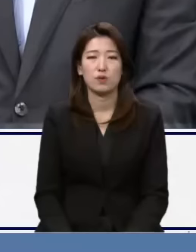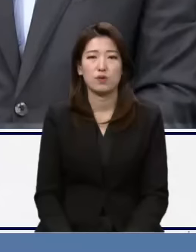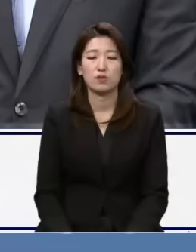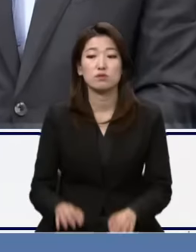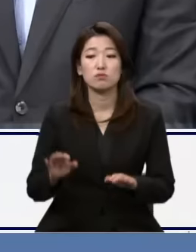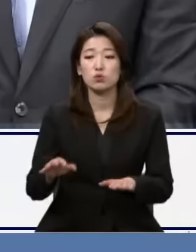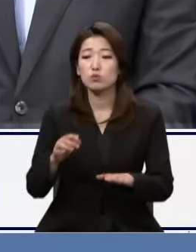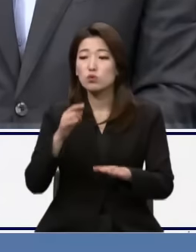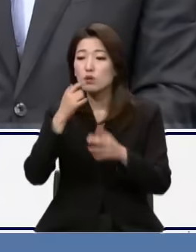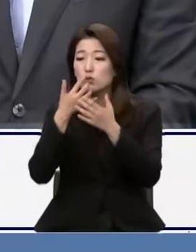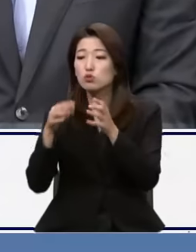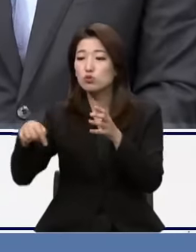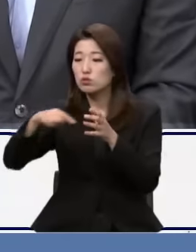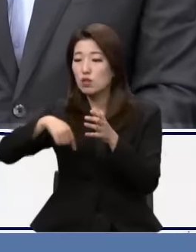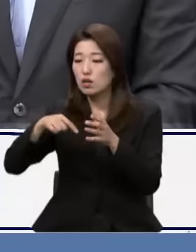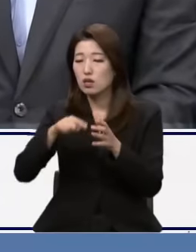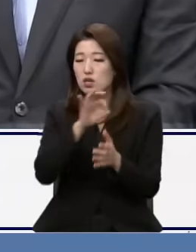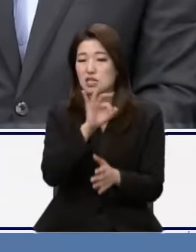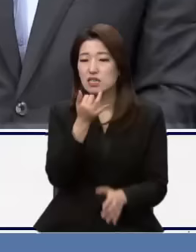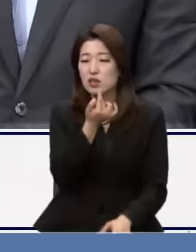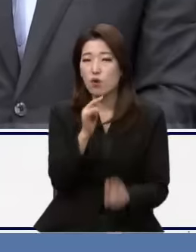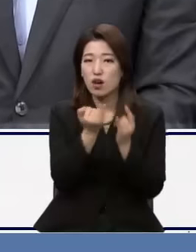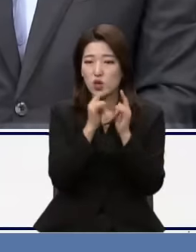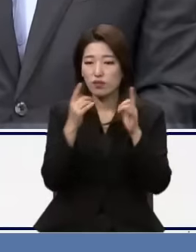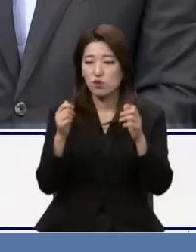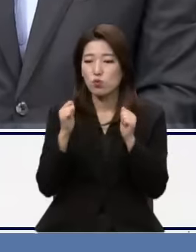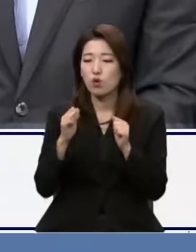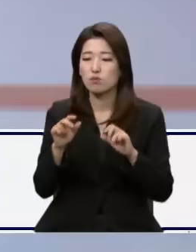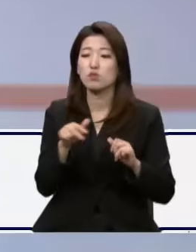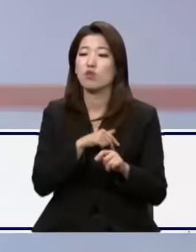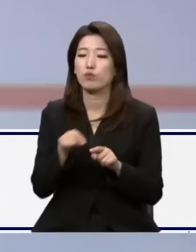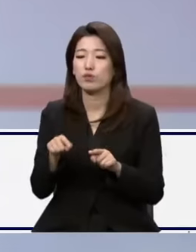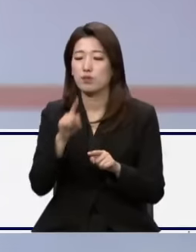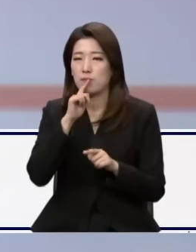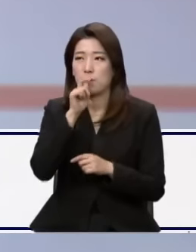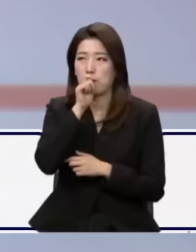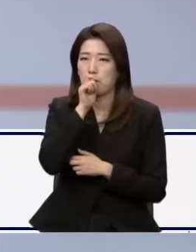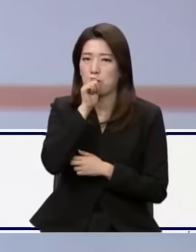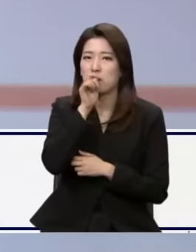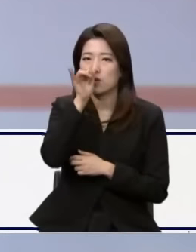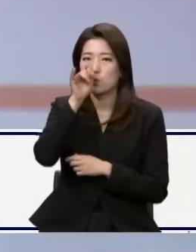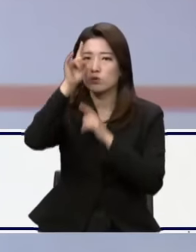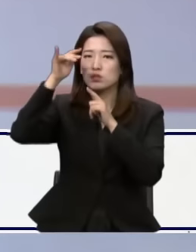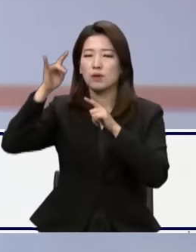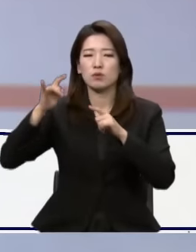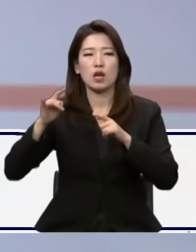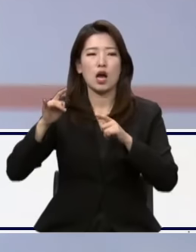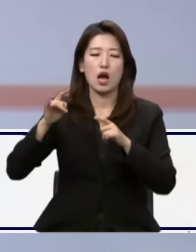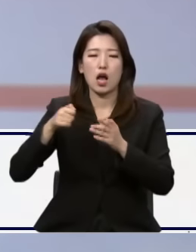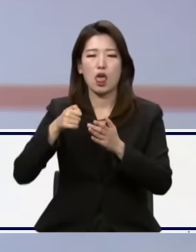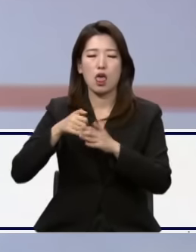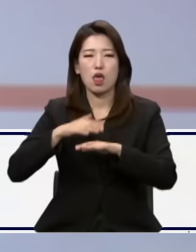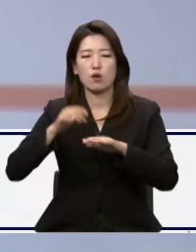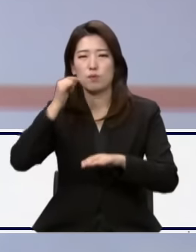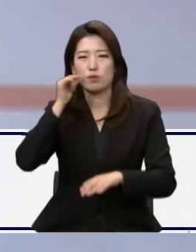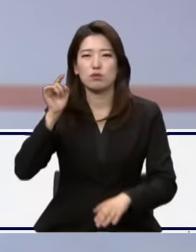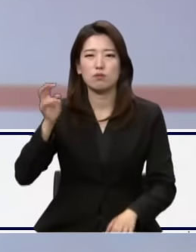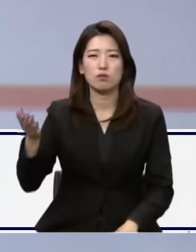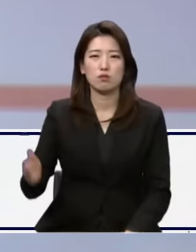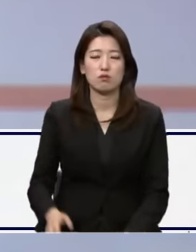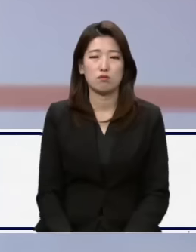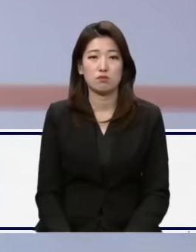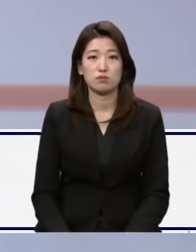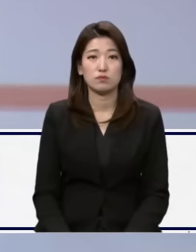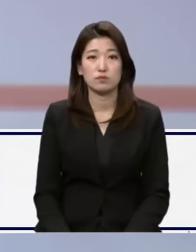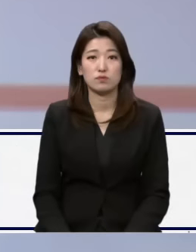상황이거든요 그리고이 부분에 있어서도 아마 이재명 대표나 민주당에서 확실한 조치를 못하고 있는 그런 상황이기 때문에 아마 2012년도에도 보면 그